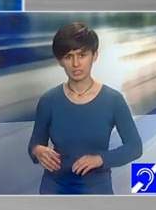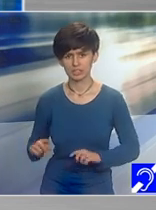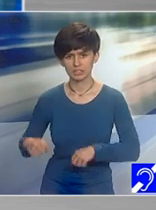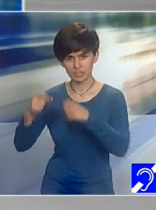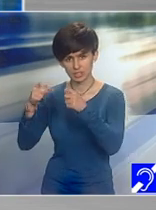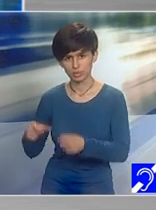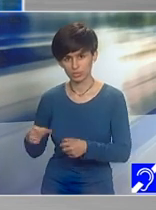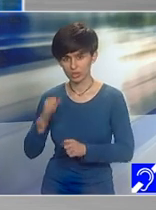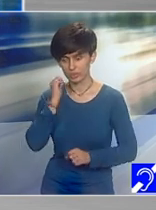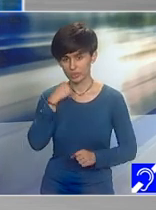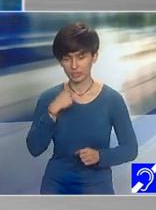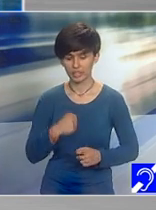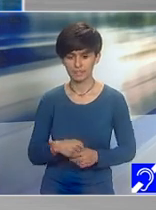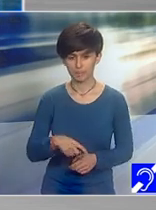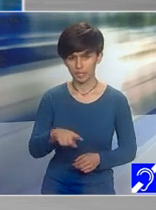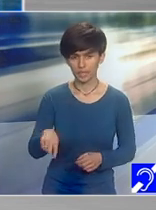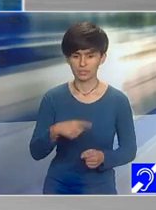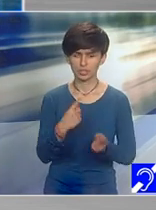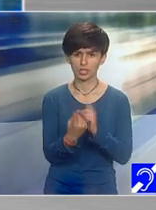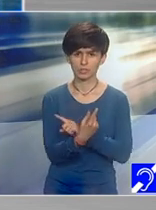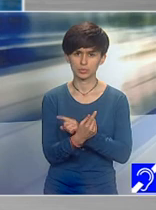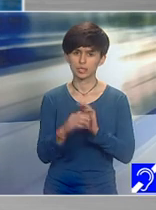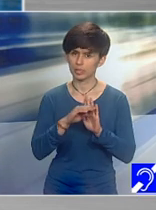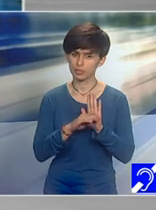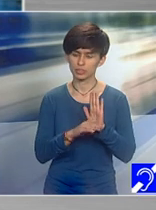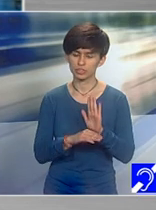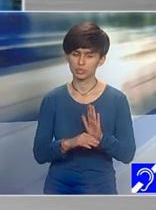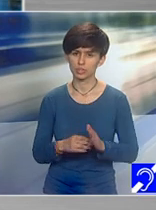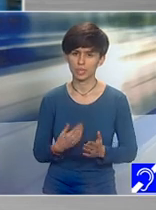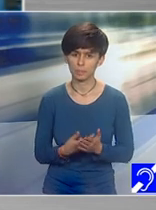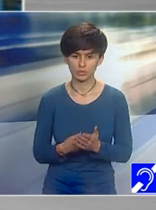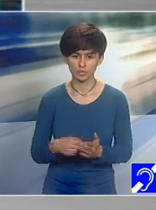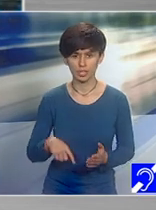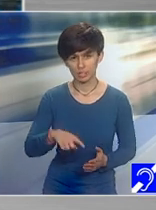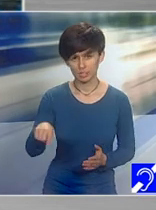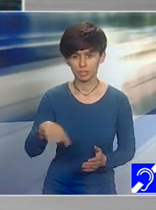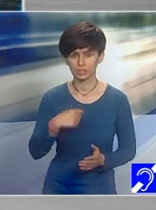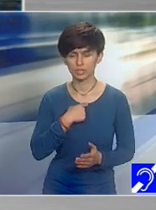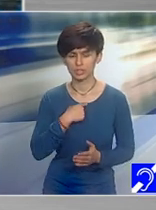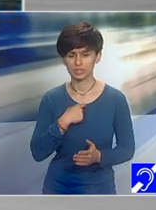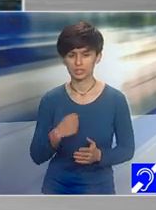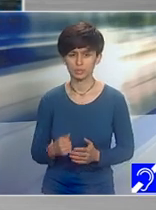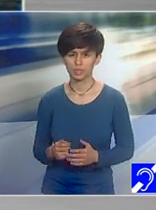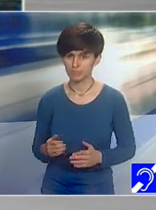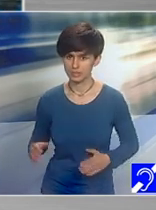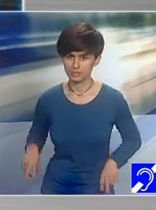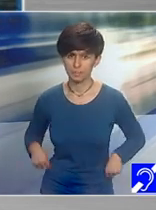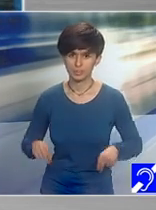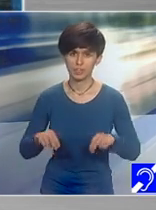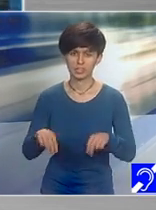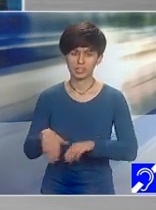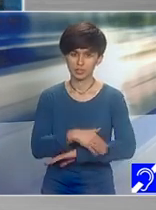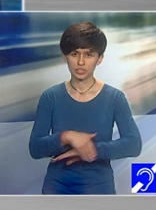Vom modifica procedura, hotărârea de Consiliu de preluare acestor străzi, astfel încât să putem să ne îndreptăm să investim și în aceste